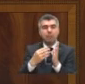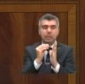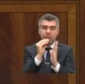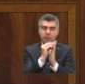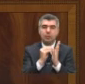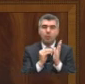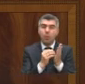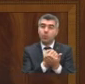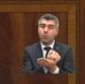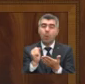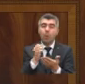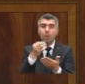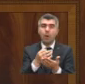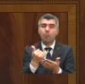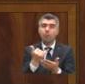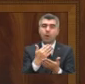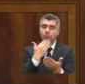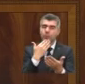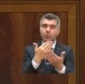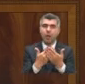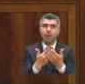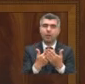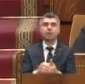المعتمدة للقضاء على هذه الظاهرة بما فيها برنامج. شكرا سيد نائب، انتهى التوقيت.